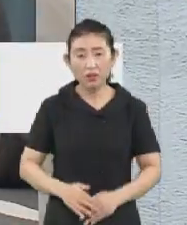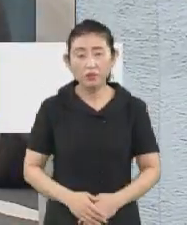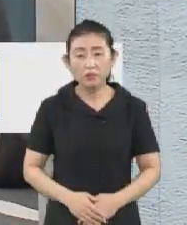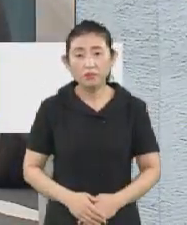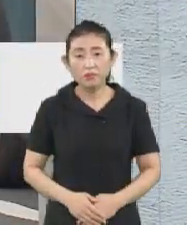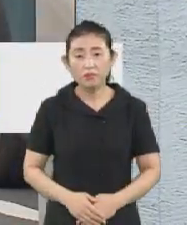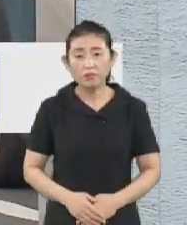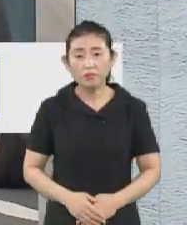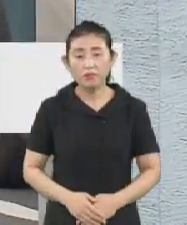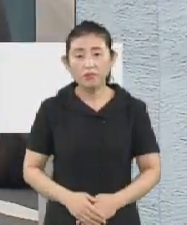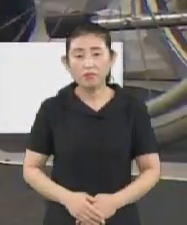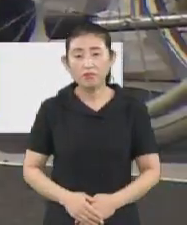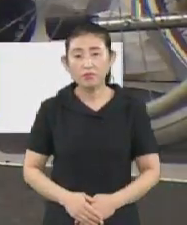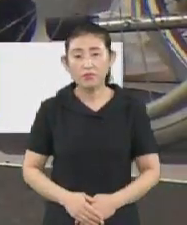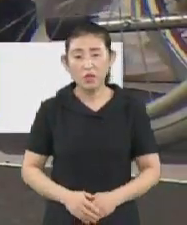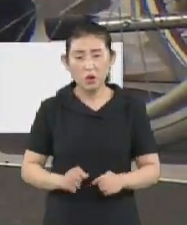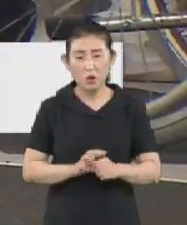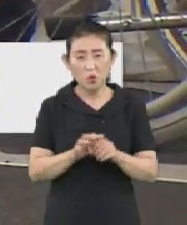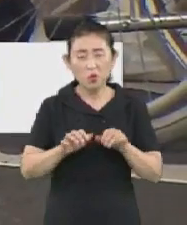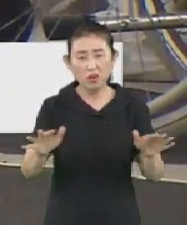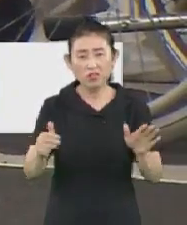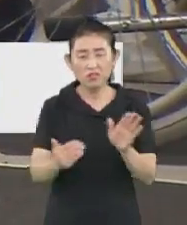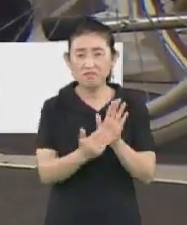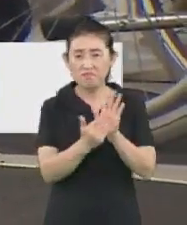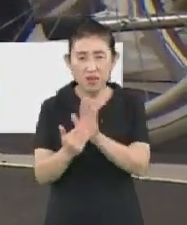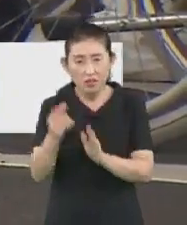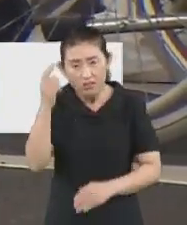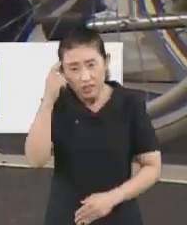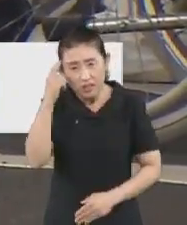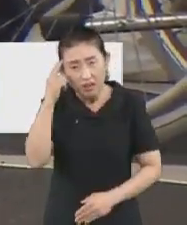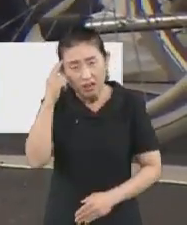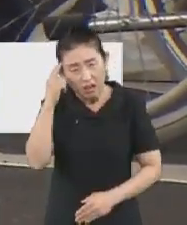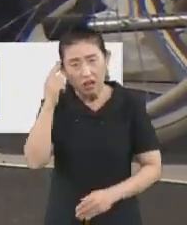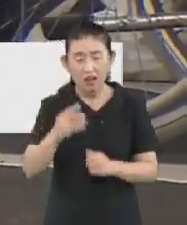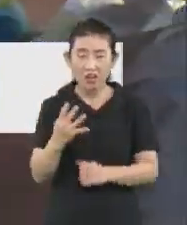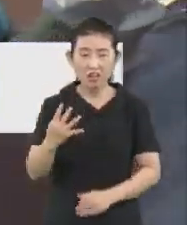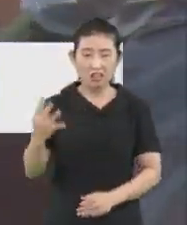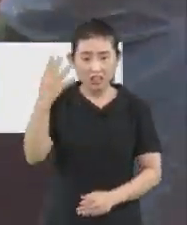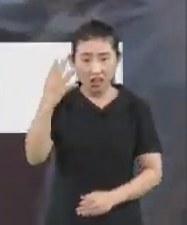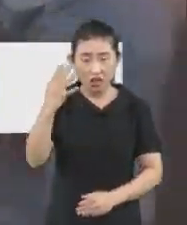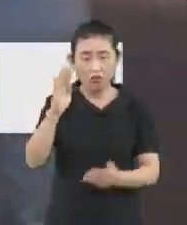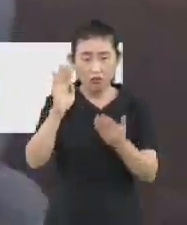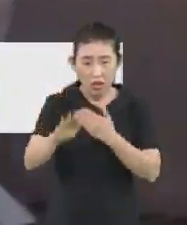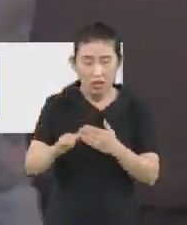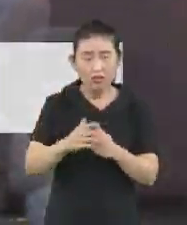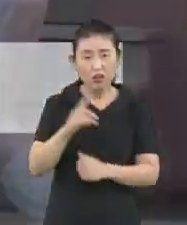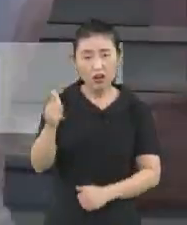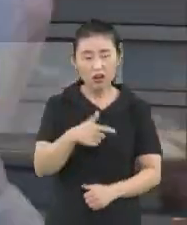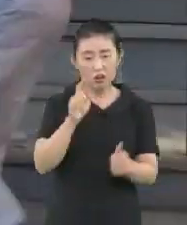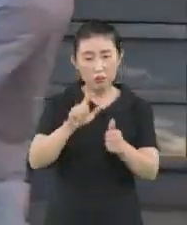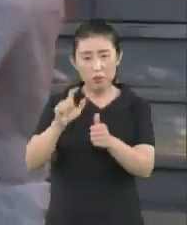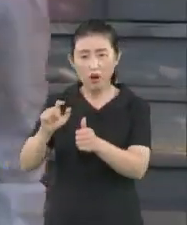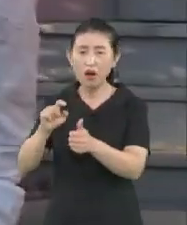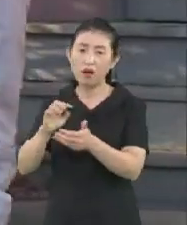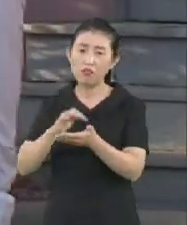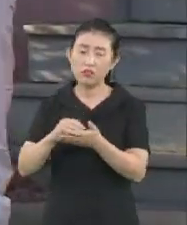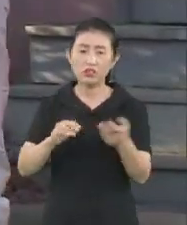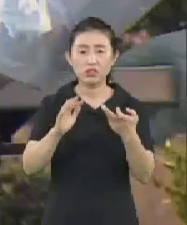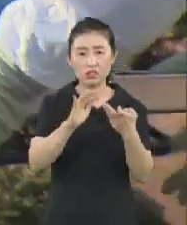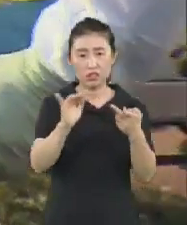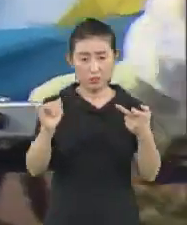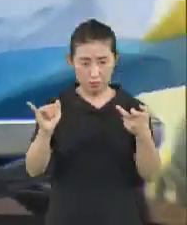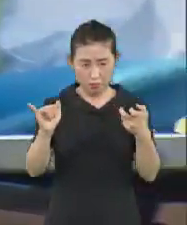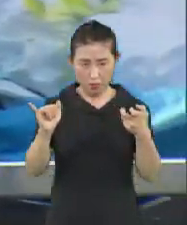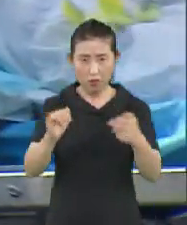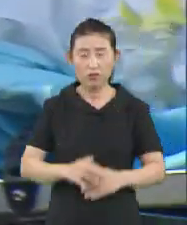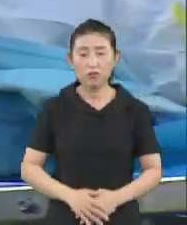최고 단계로 초강수를 두며 확산을 잡아보려 했지만 그 기간에도 하루 평균 70.5명의 확진자가 나오면서